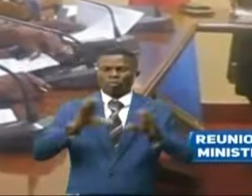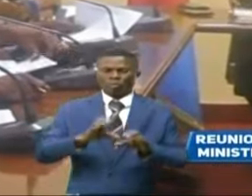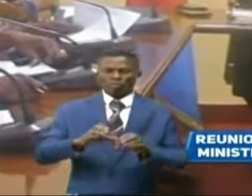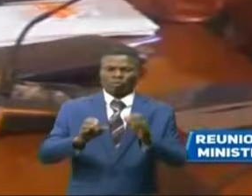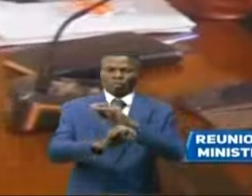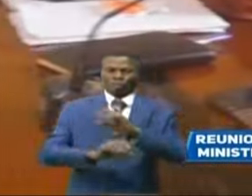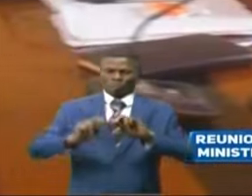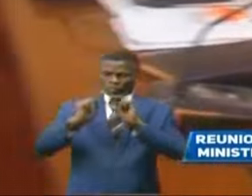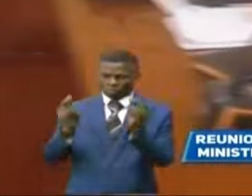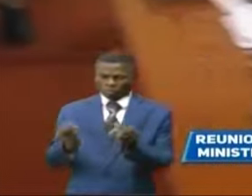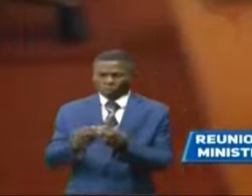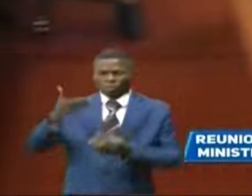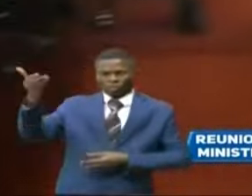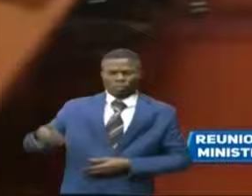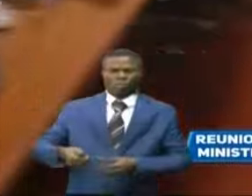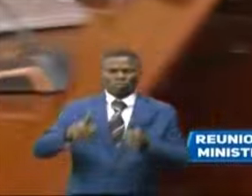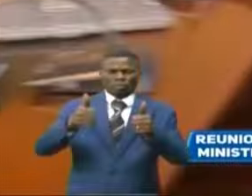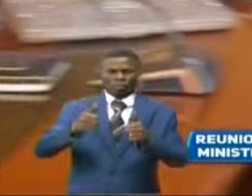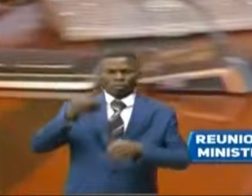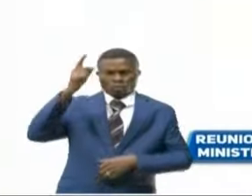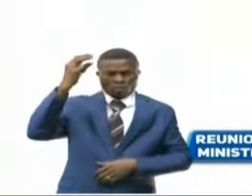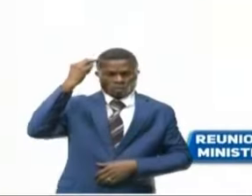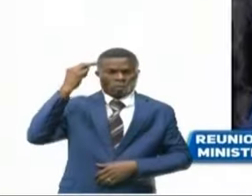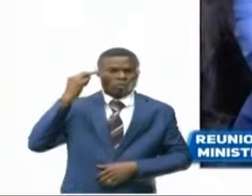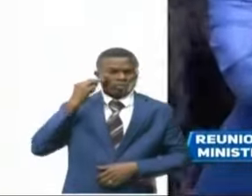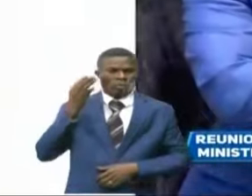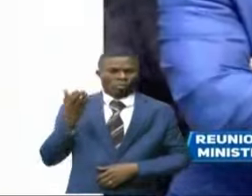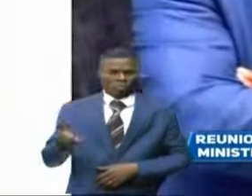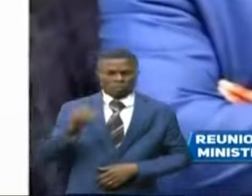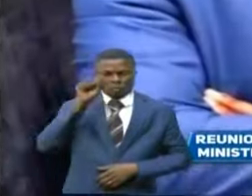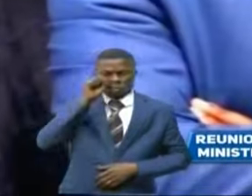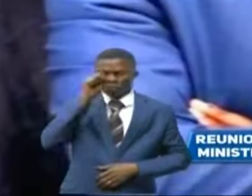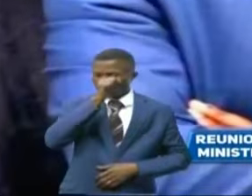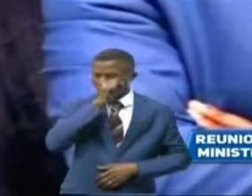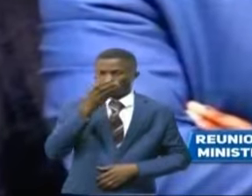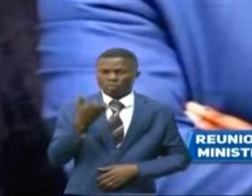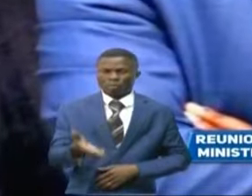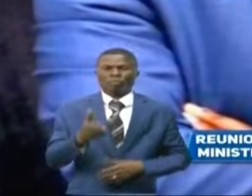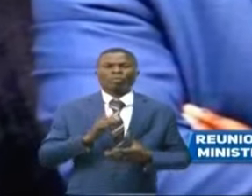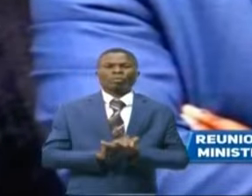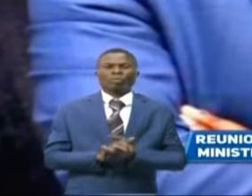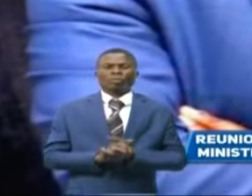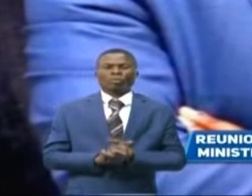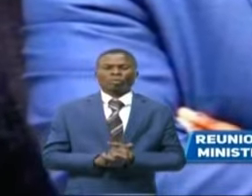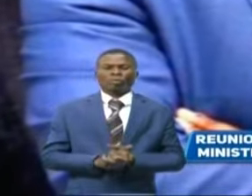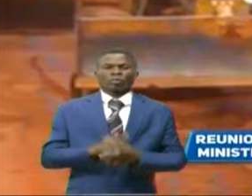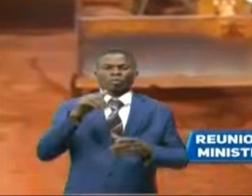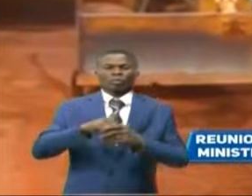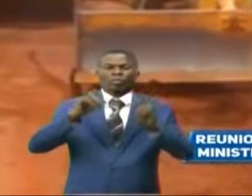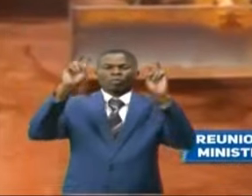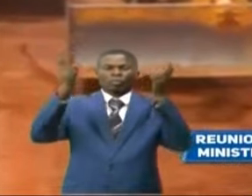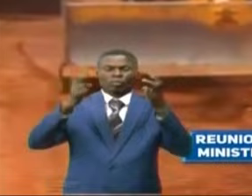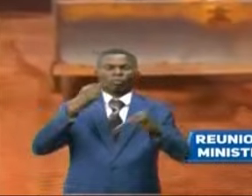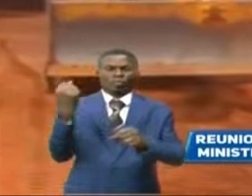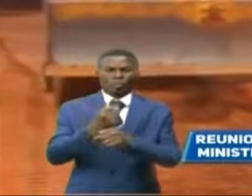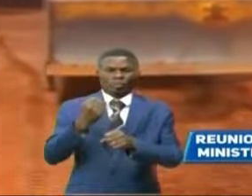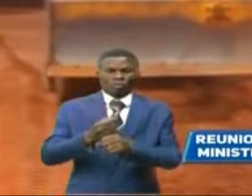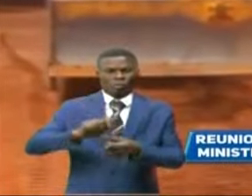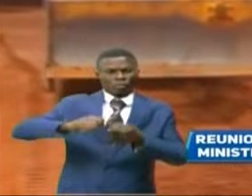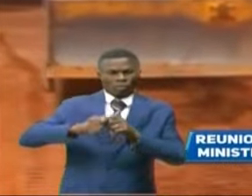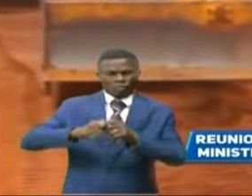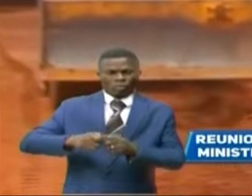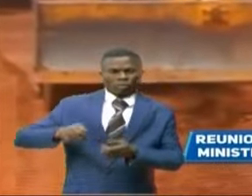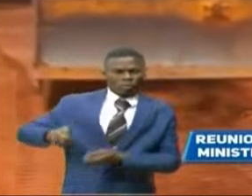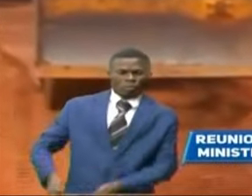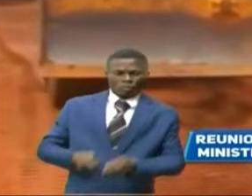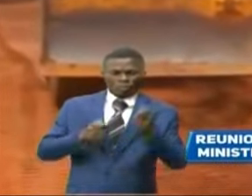base réservée et un accueil digne de son rang au chef du gouvernement de la République démocratique du Congo. Des gens dans la ville, les travaux d'entretien des routes